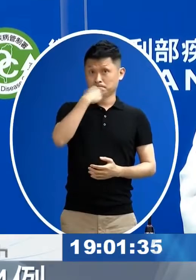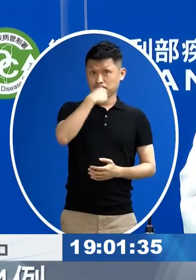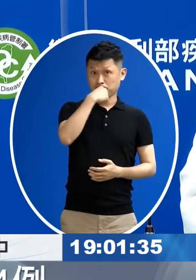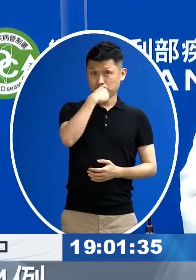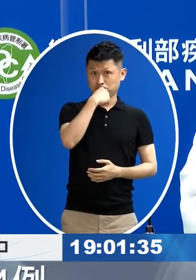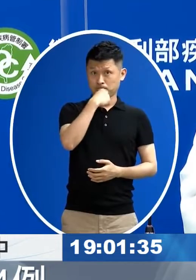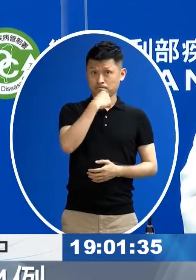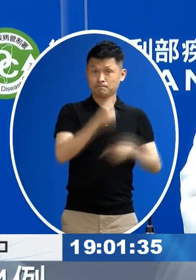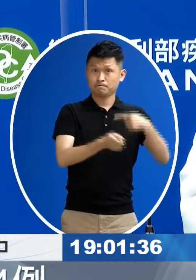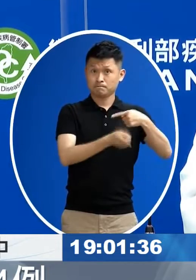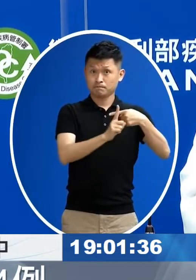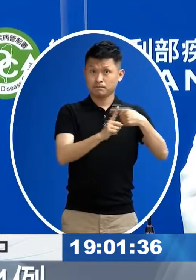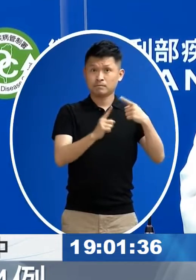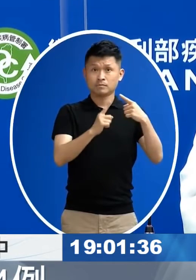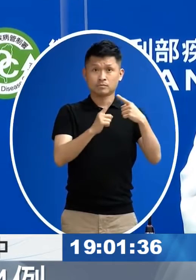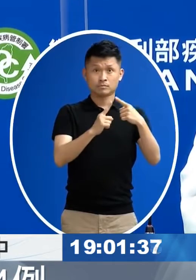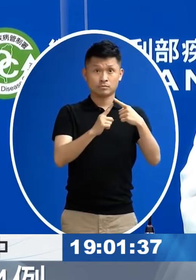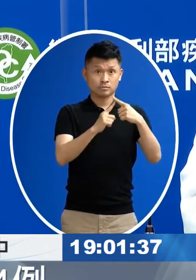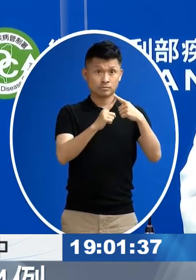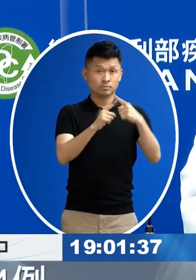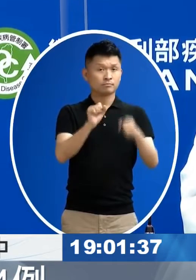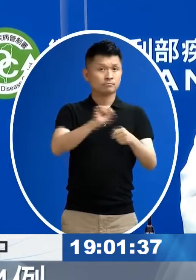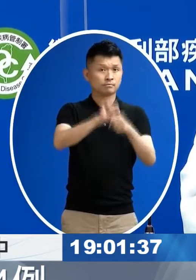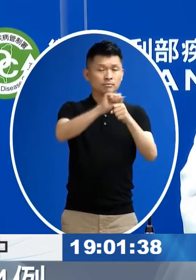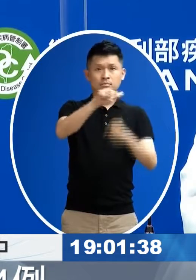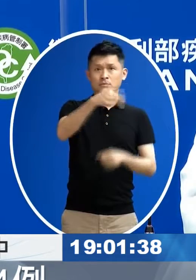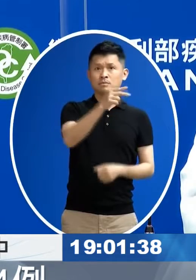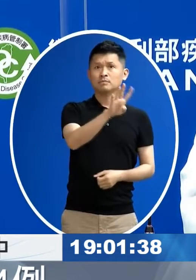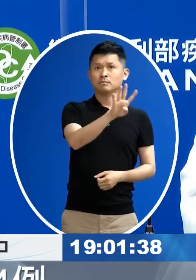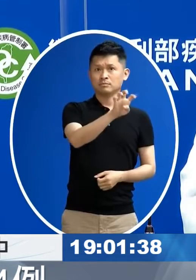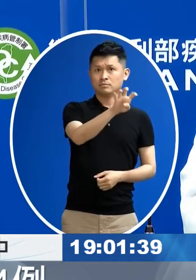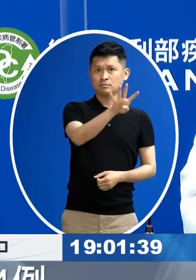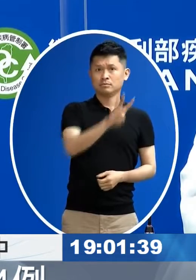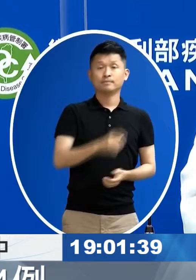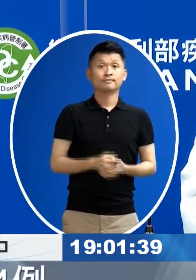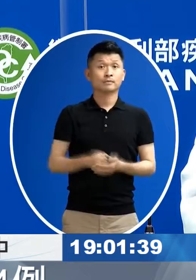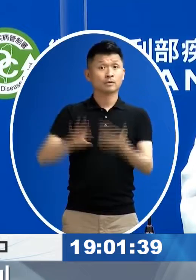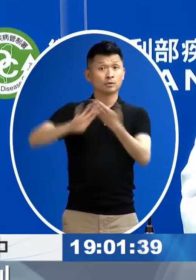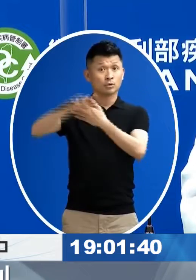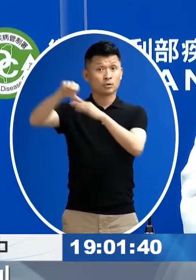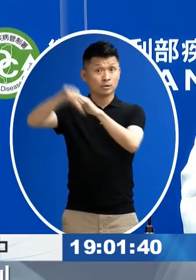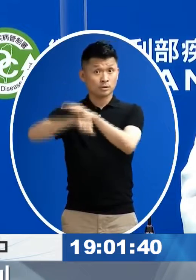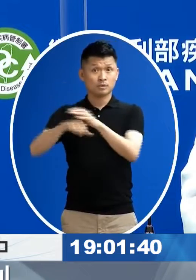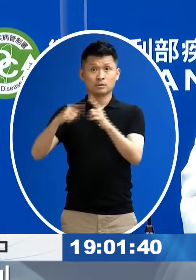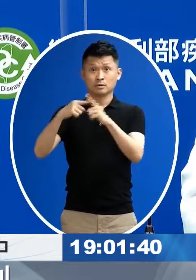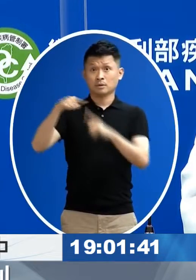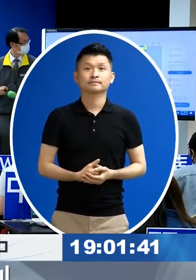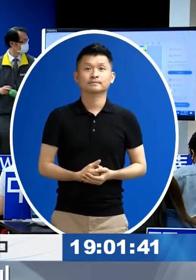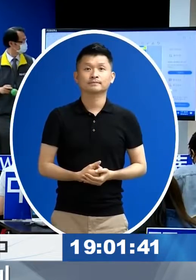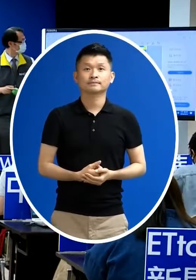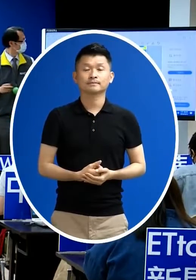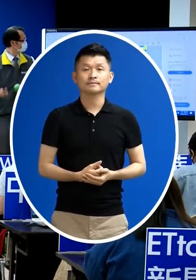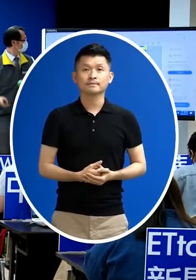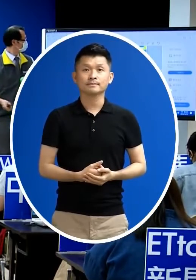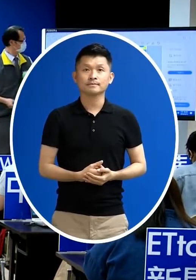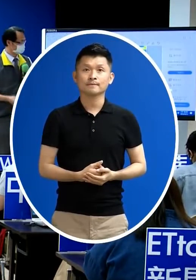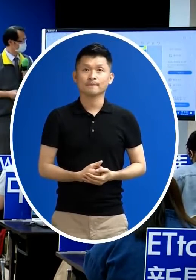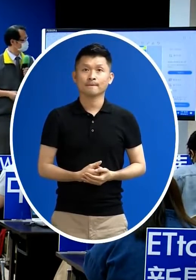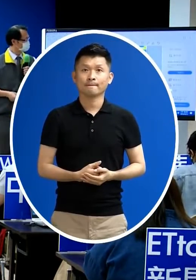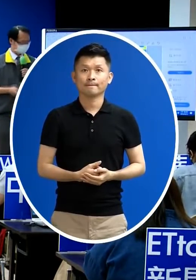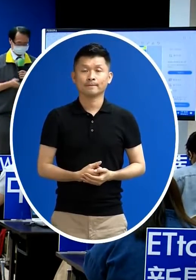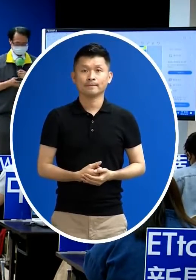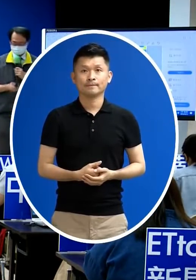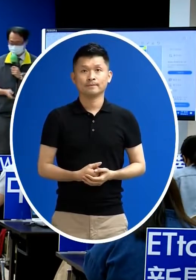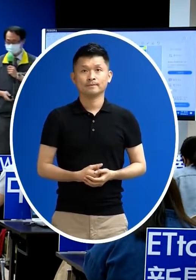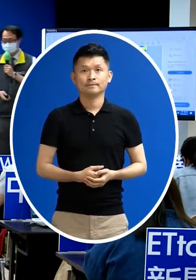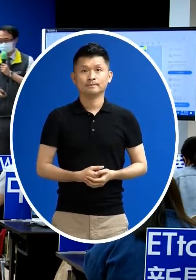的病例哈，那是增加了744例，那境外移入的189例。 疫情升温，13号